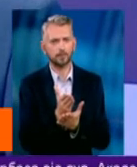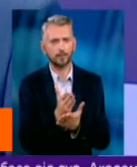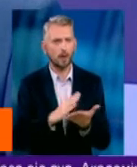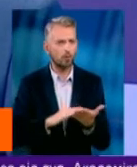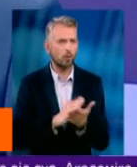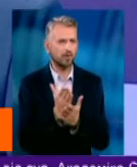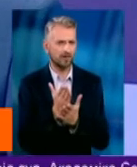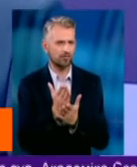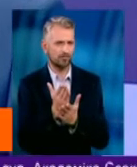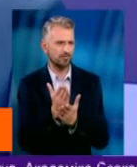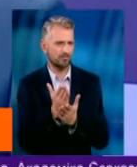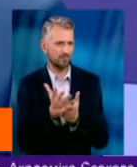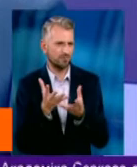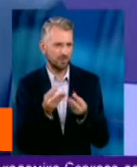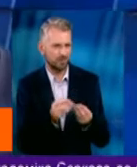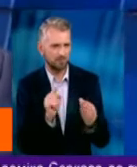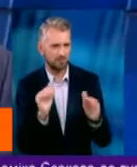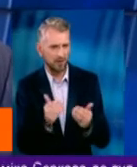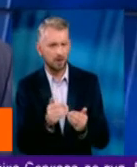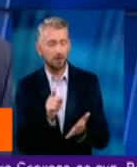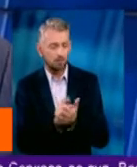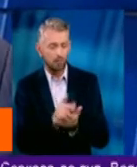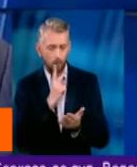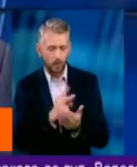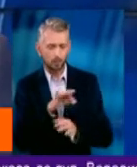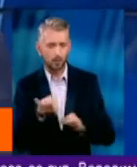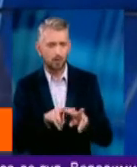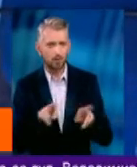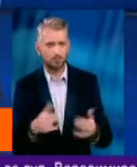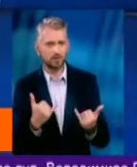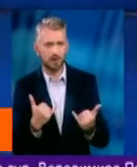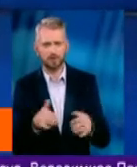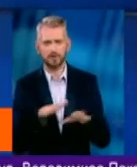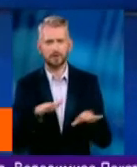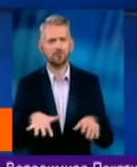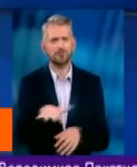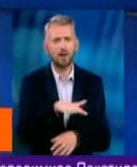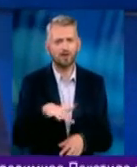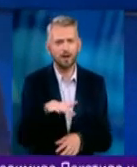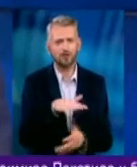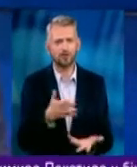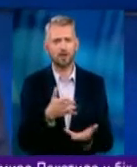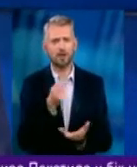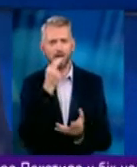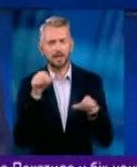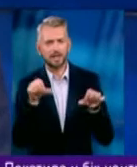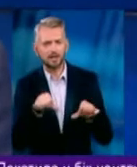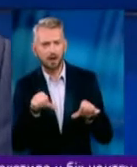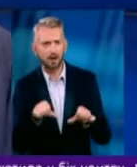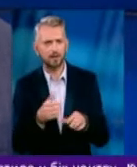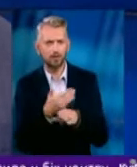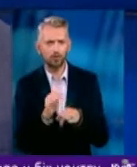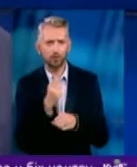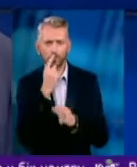політичне забарвлення. Тобто ми маємо бачити такі проекти, які ми бачили зараз. Тобто дитячий майданчик, там їдальня, кусочок